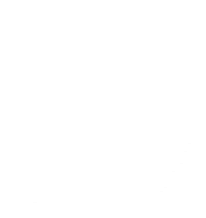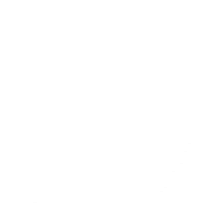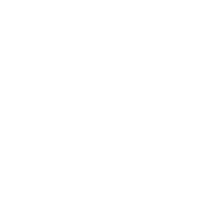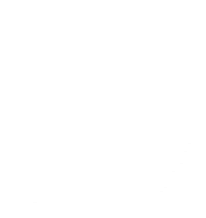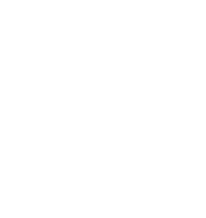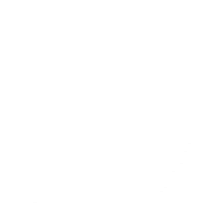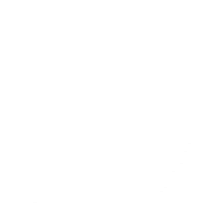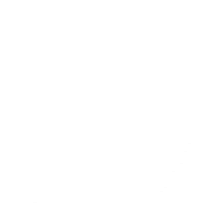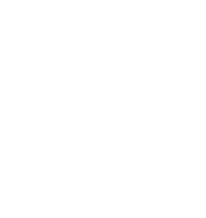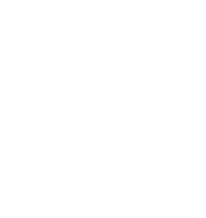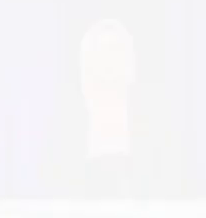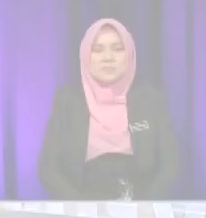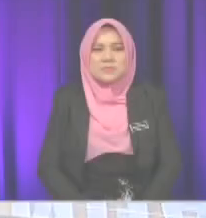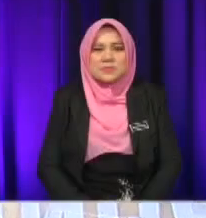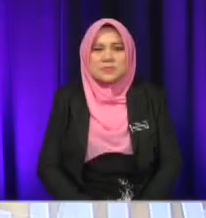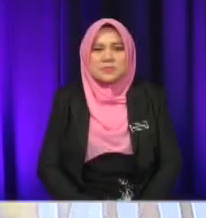KPM.